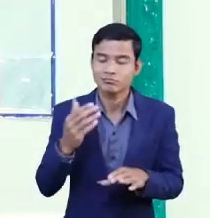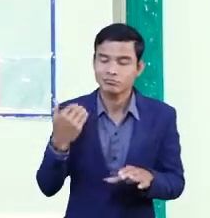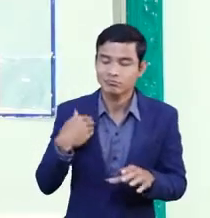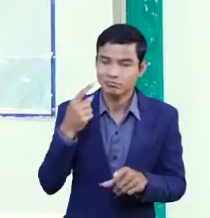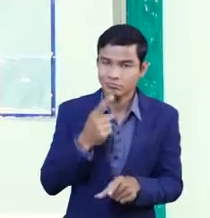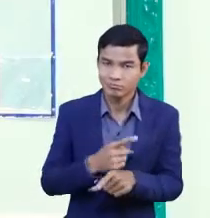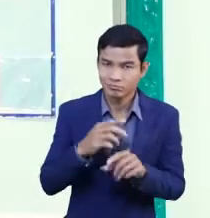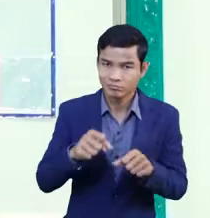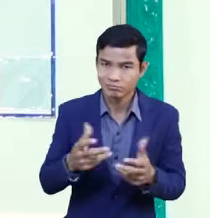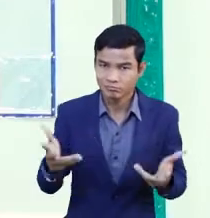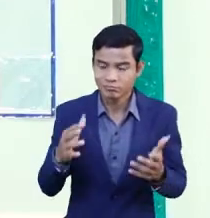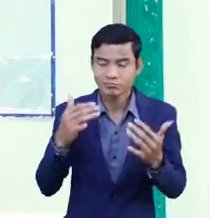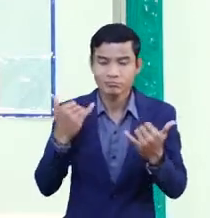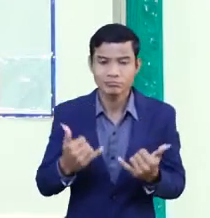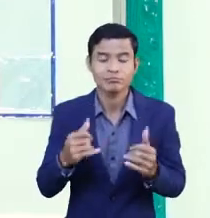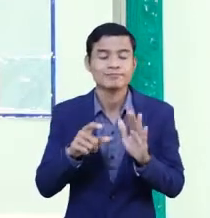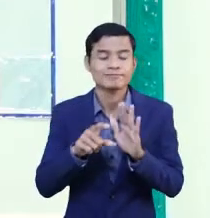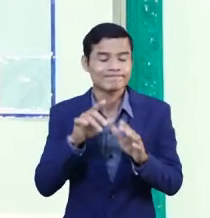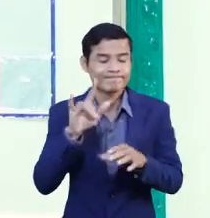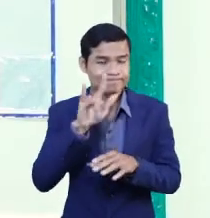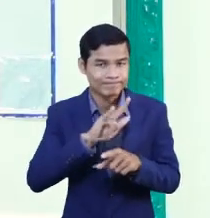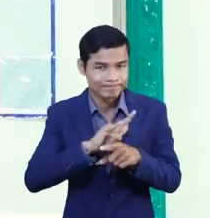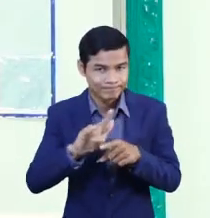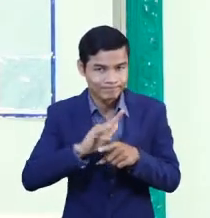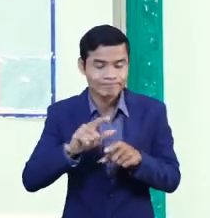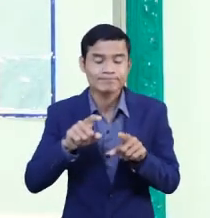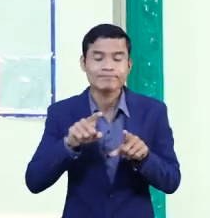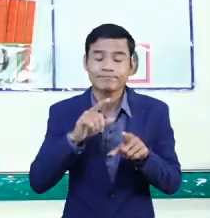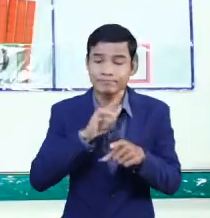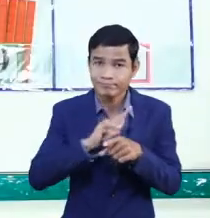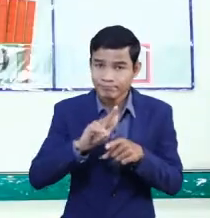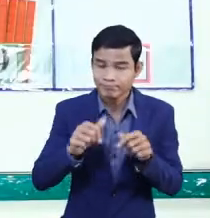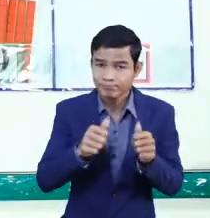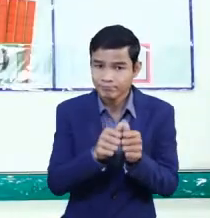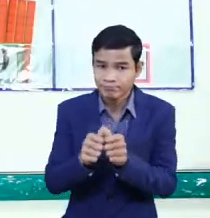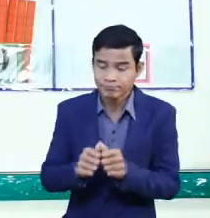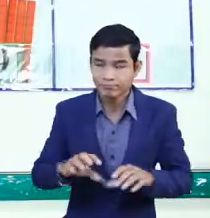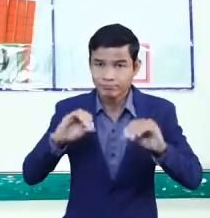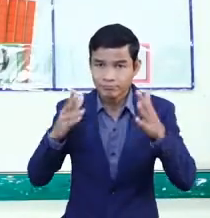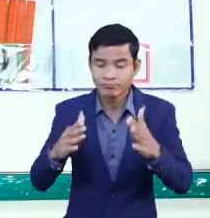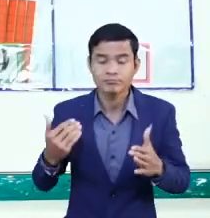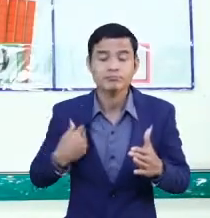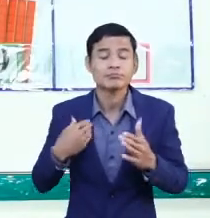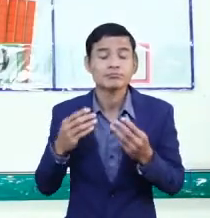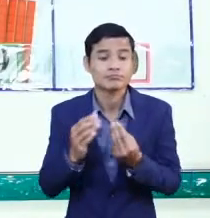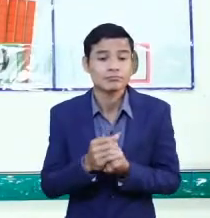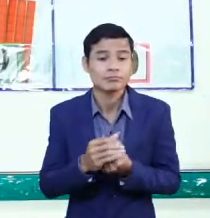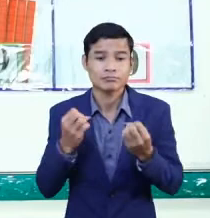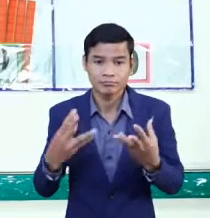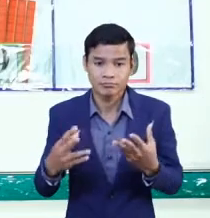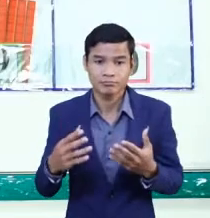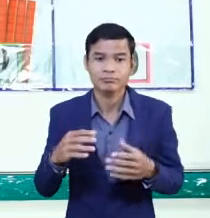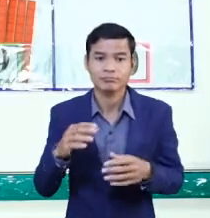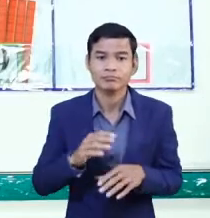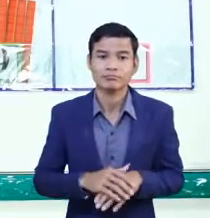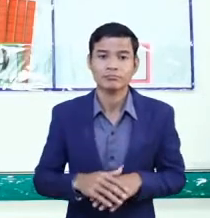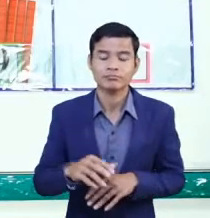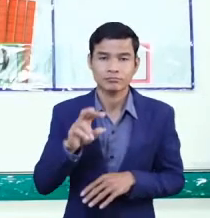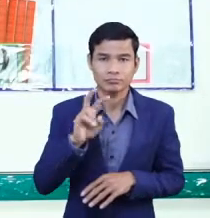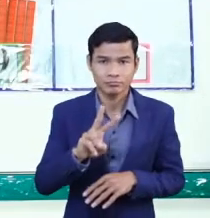ឬយ៉ាងណាឥឡូវកូនមកធ្វើប្រមាណវិធីដកជាមួយអ្នកគ្រូទាំងអស់គ្នាណាកូនណាបាទអញ្ចឹងចំនួននេះមានចាមានចំនួន